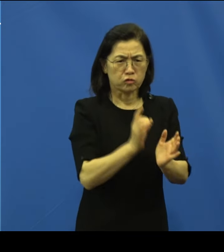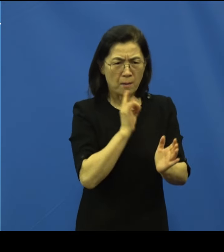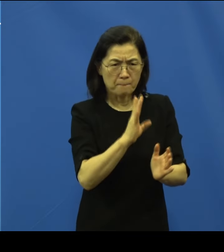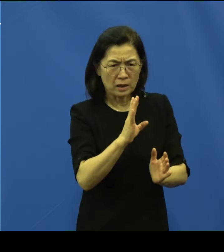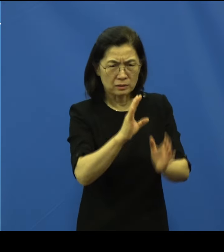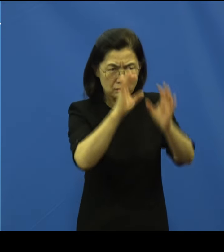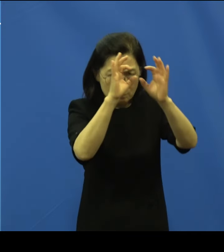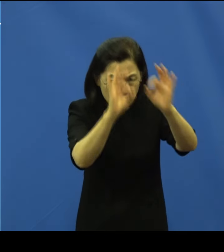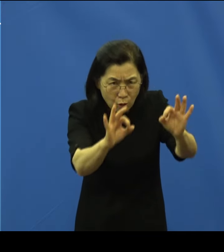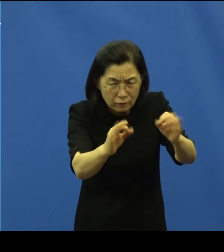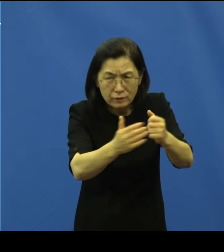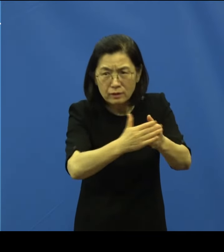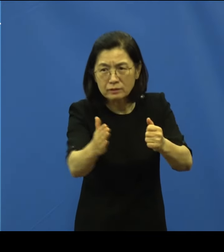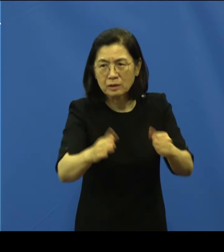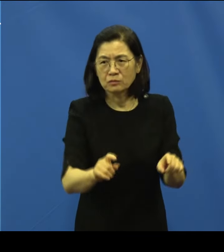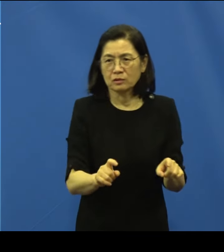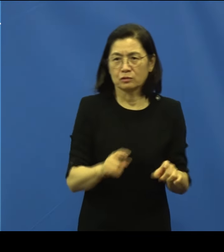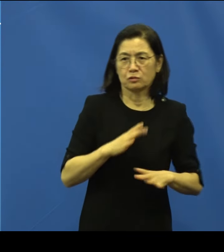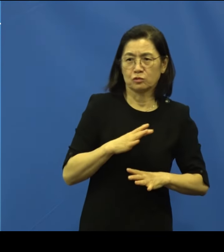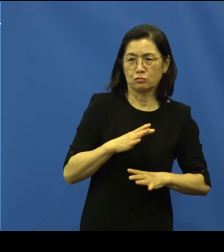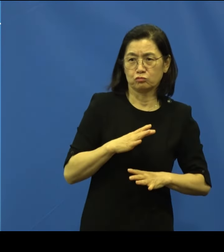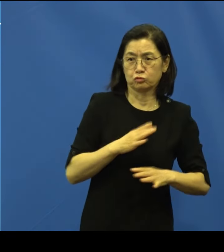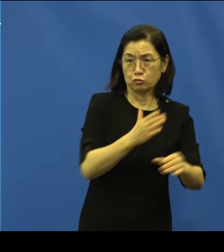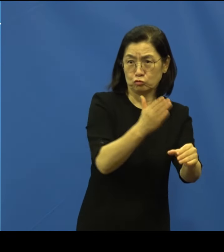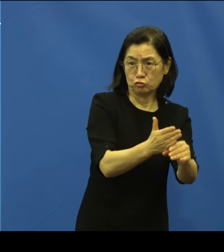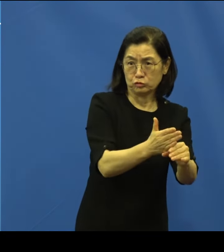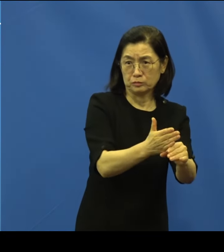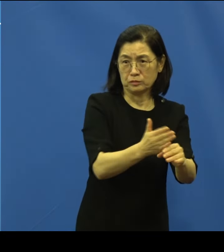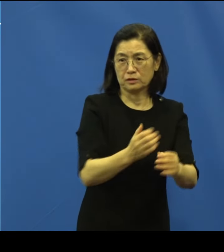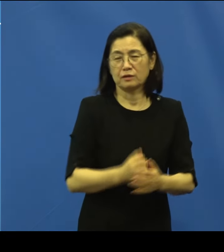그러죠. 오금이 저리는 거예요.